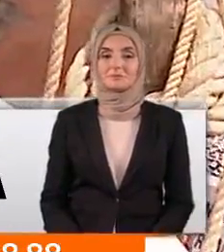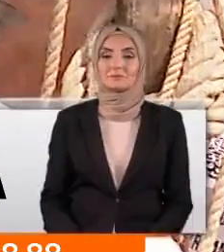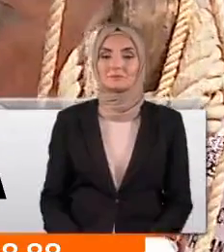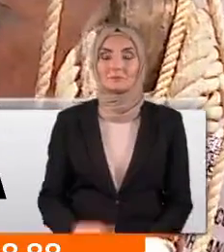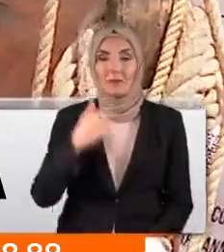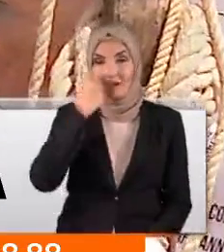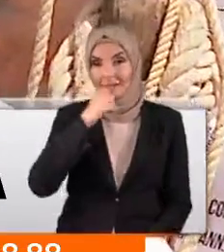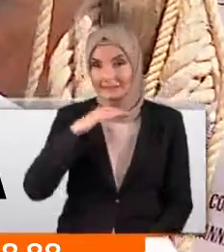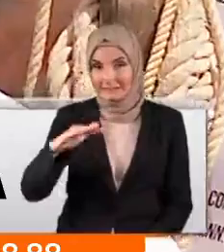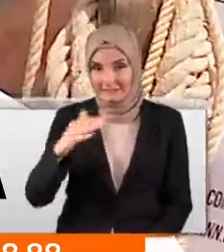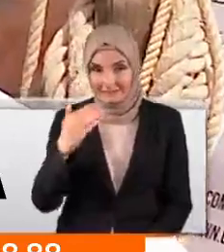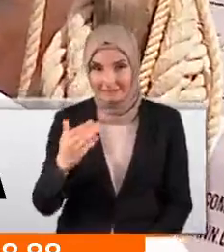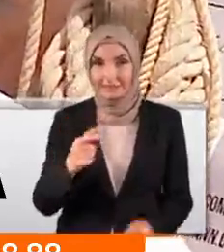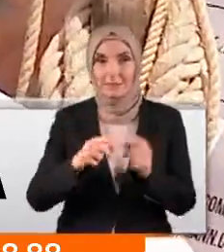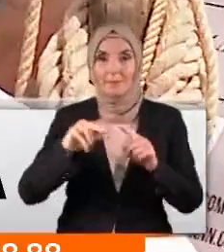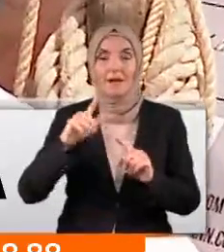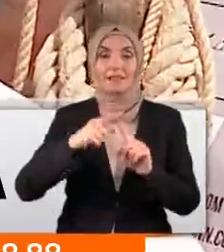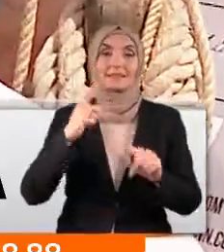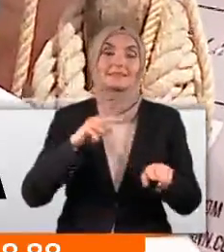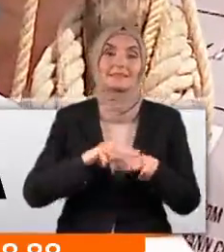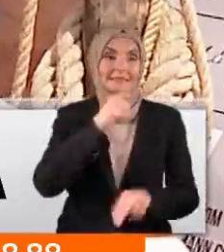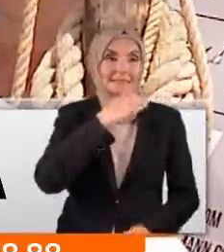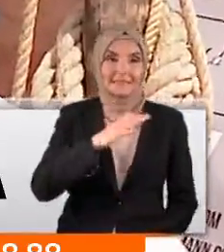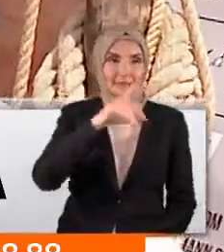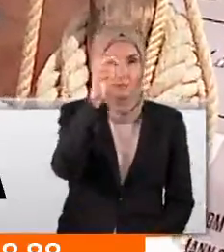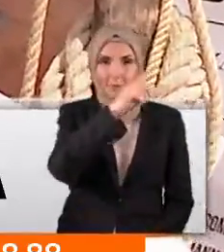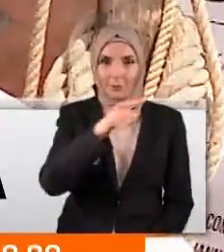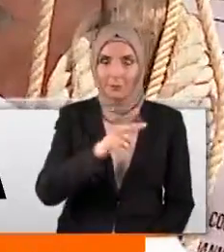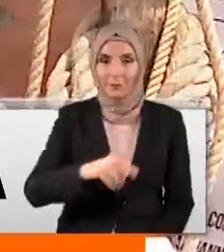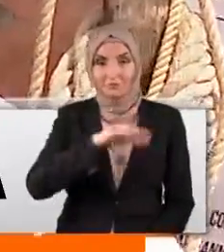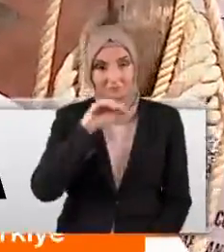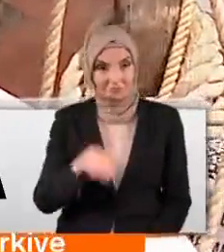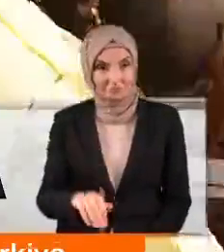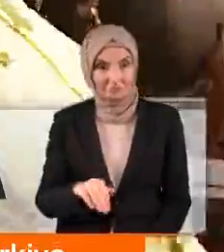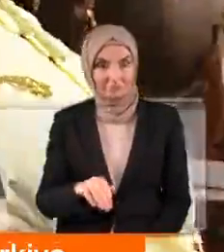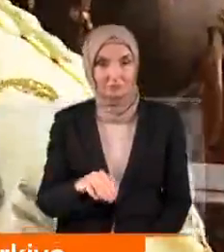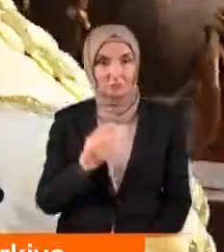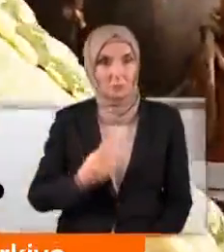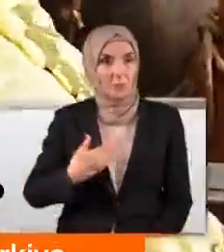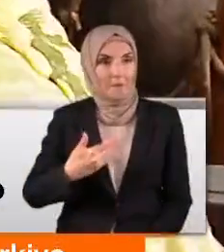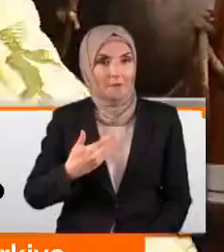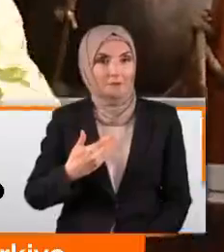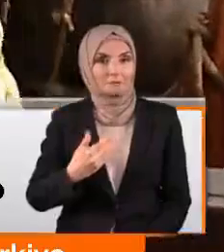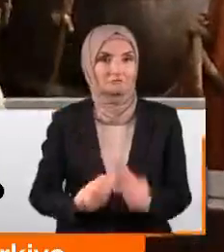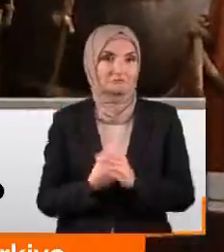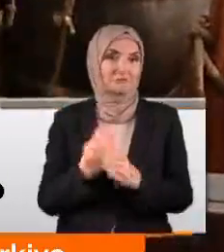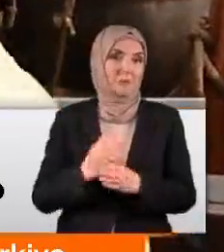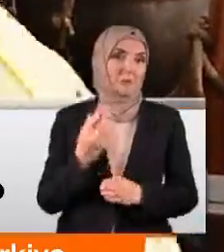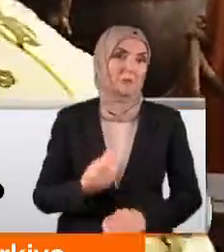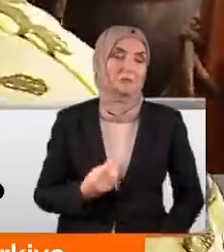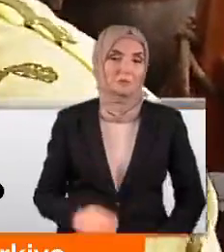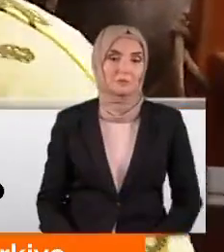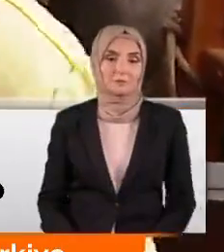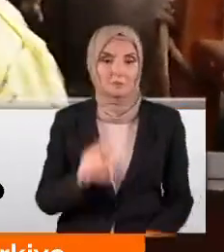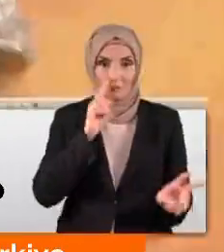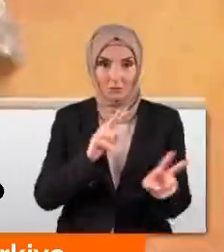Akdeniz'i ve bütün Baltık Denizi'ni geçip gelmesi gerçekten çok meraklandırıcı. Şuradaki şu gördüğünüz yer var ya,